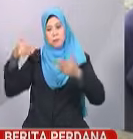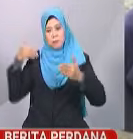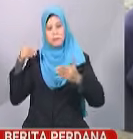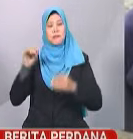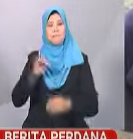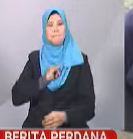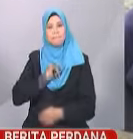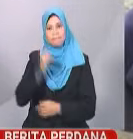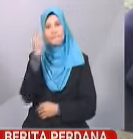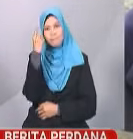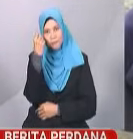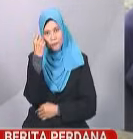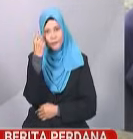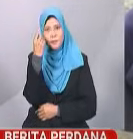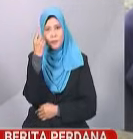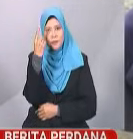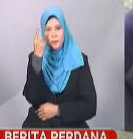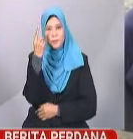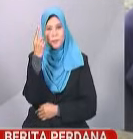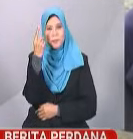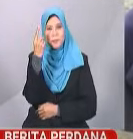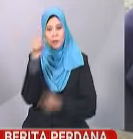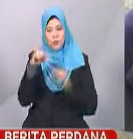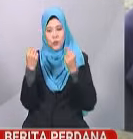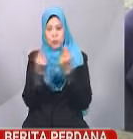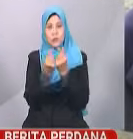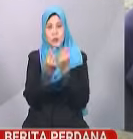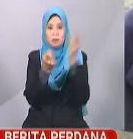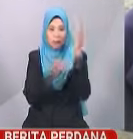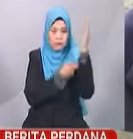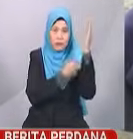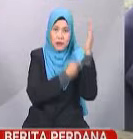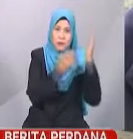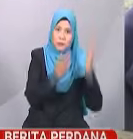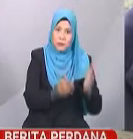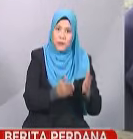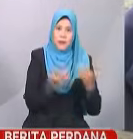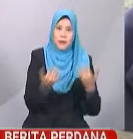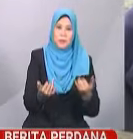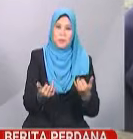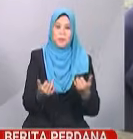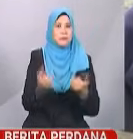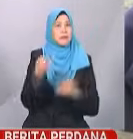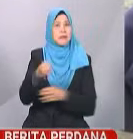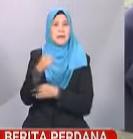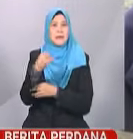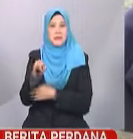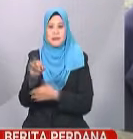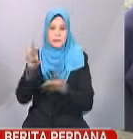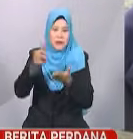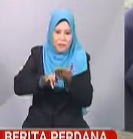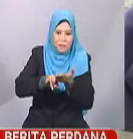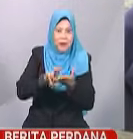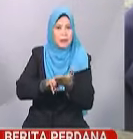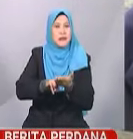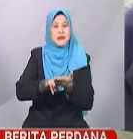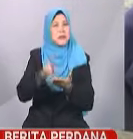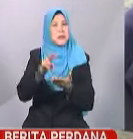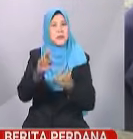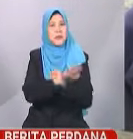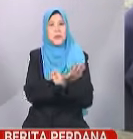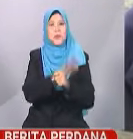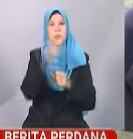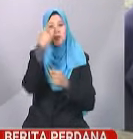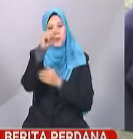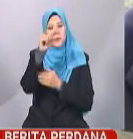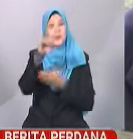amat memahami golongan pekebun kecil ini tidak dapat mendaftarkan sepenuhnya kad